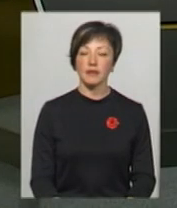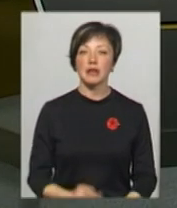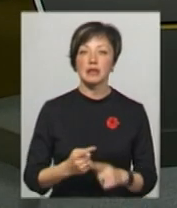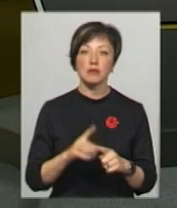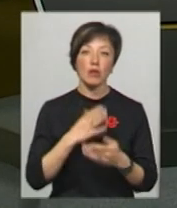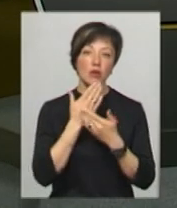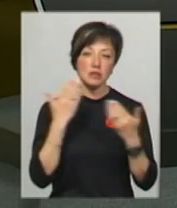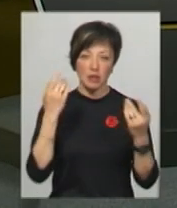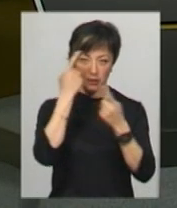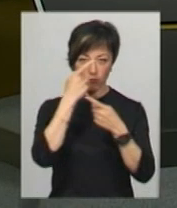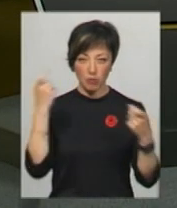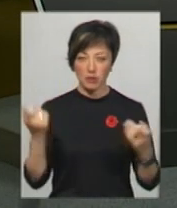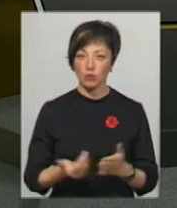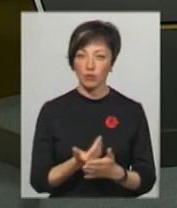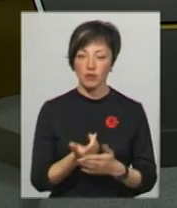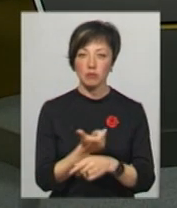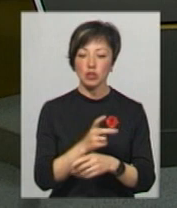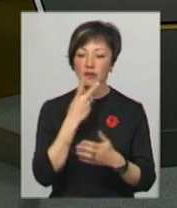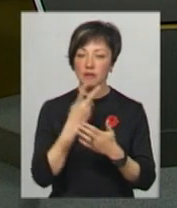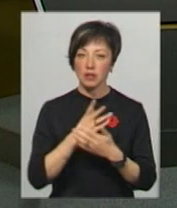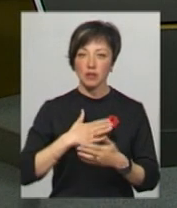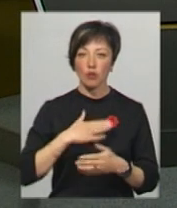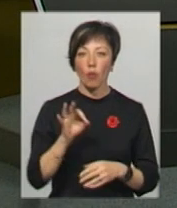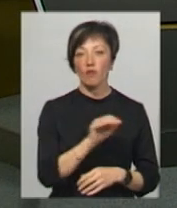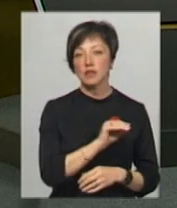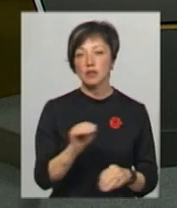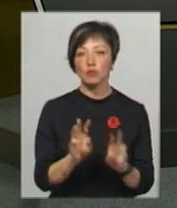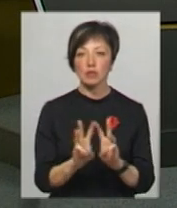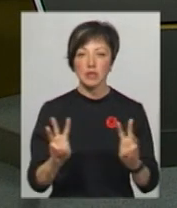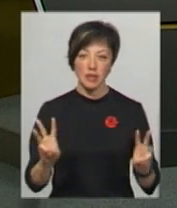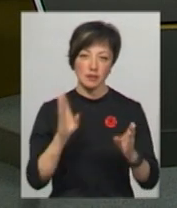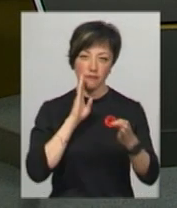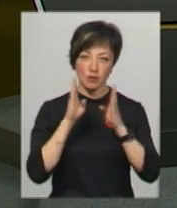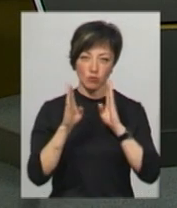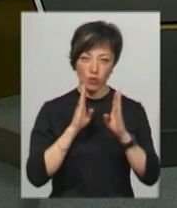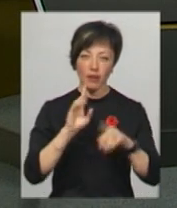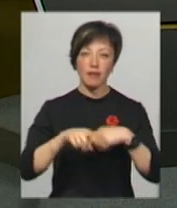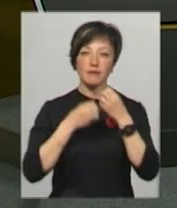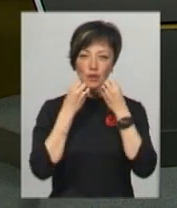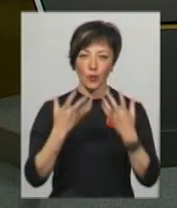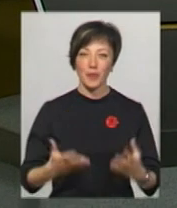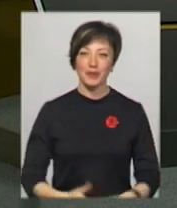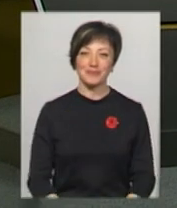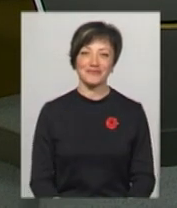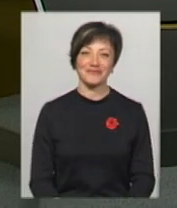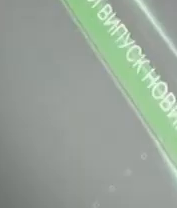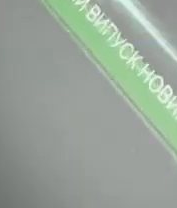Це була остання інформація цього випуску. Більше дивіться на нашому офіційному сайті та сторінці у Facebook. На все добре!